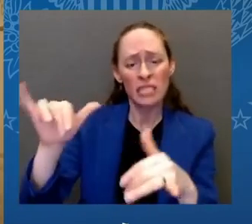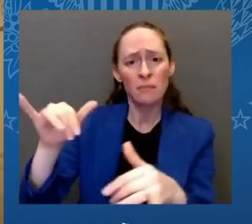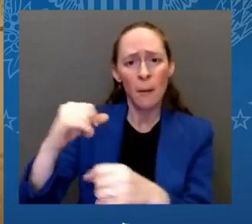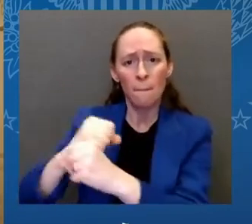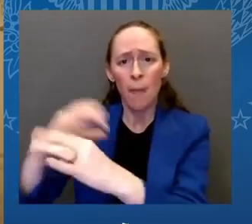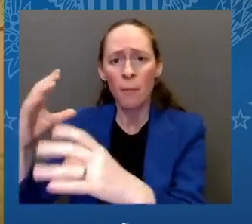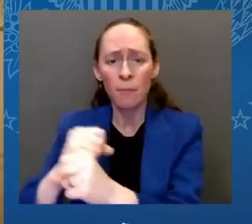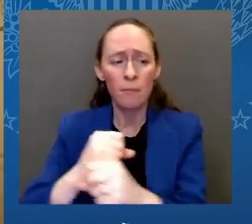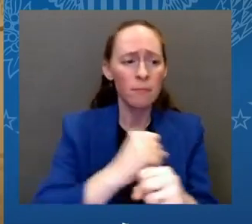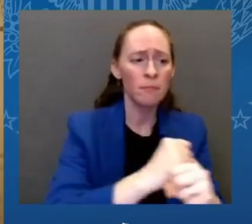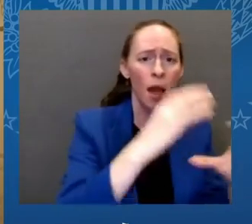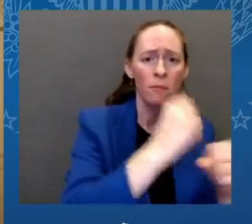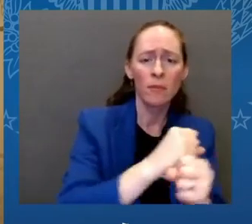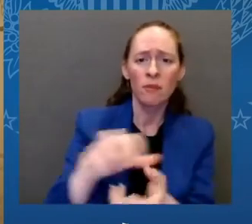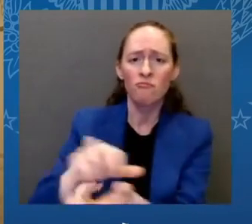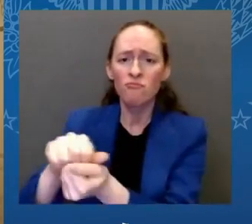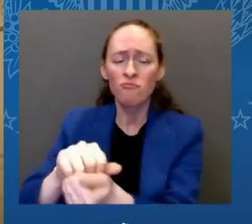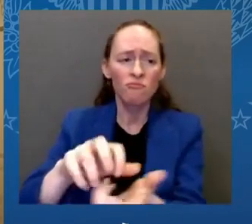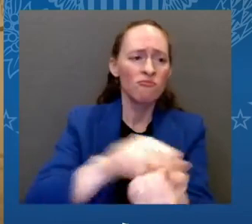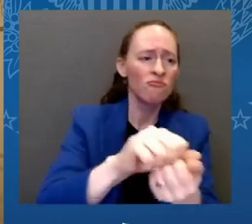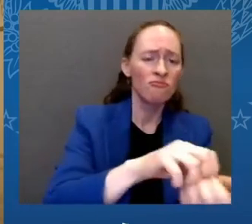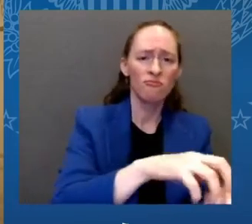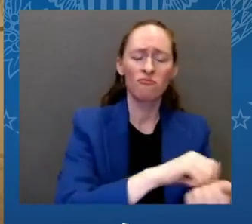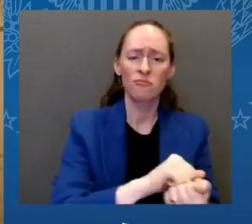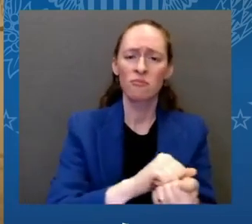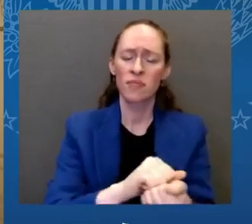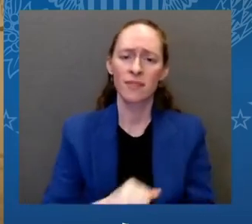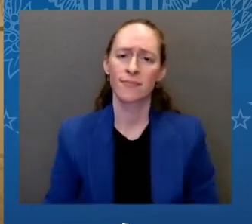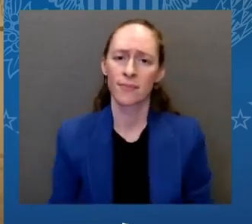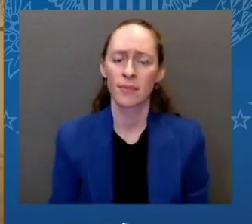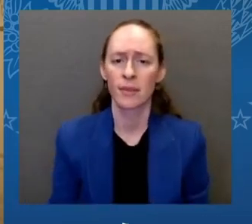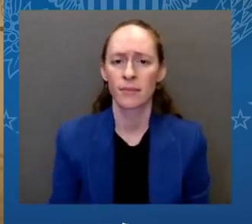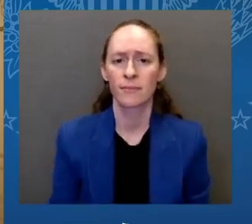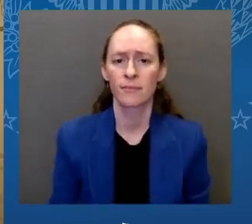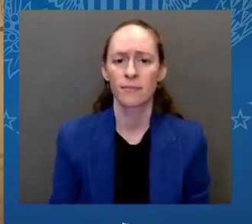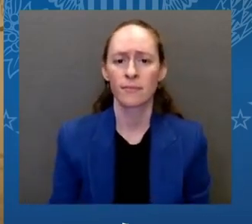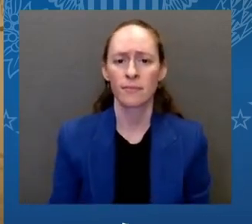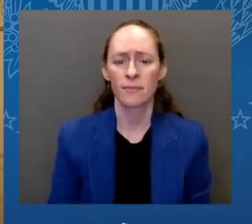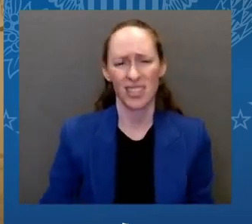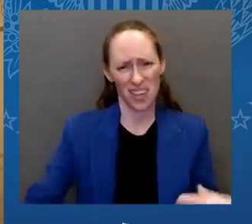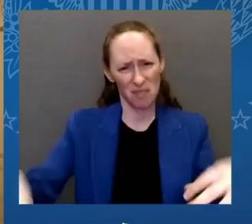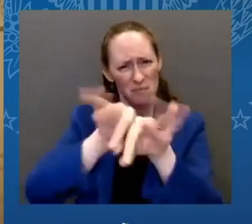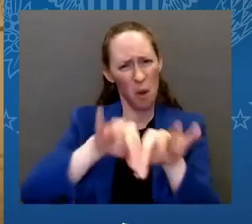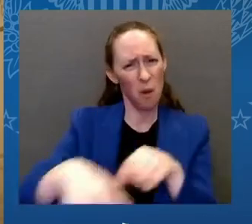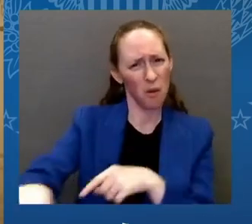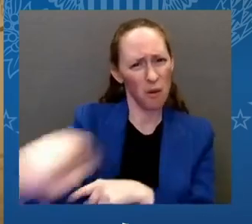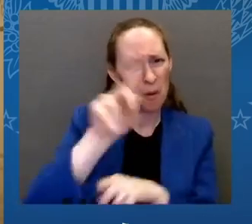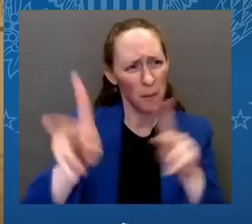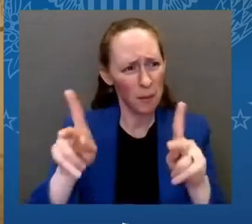далі. І коли ми наближаємося до Нового року для американського народу і для всього світу,